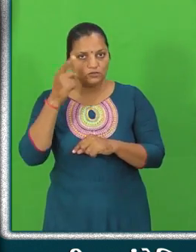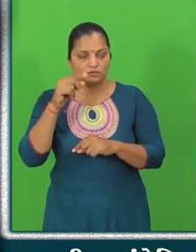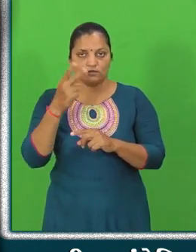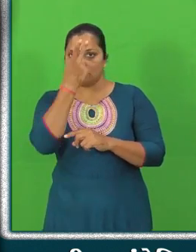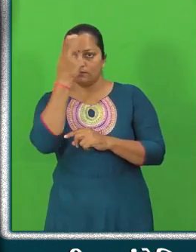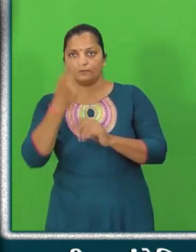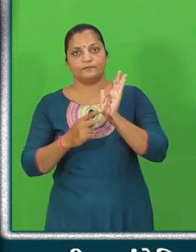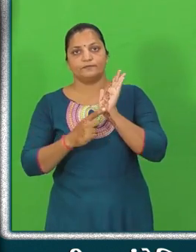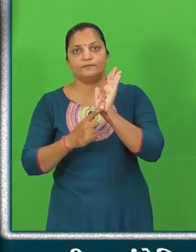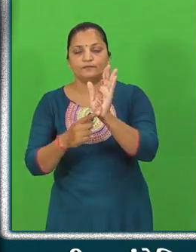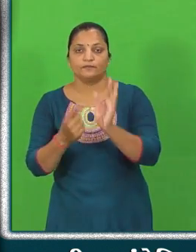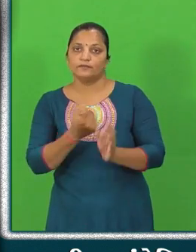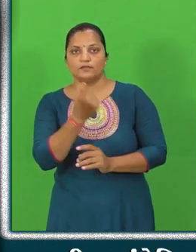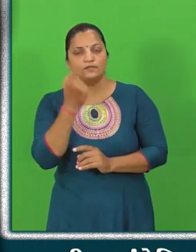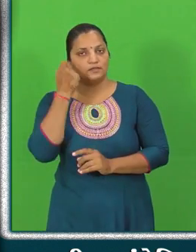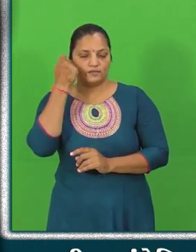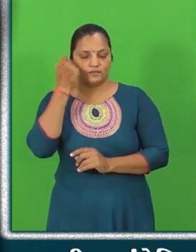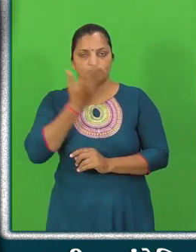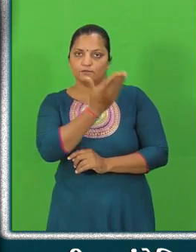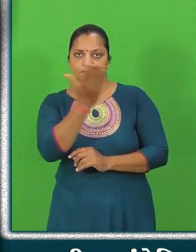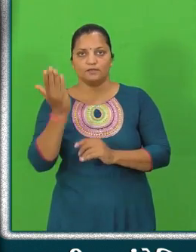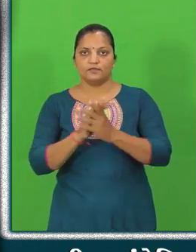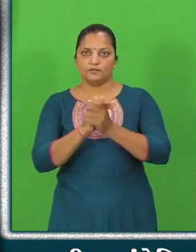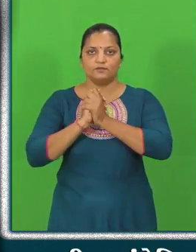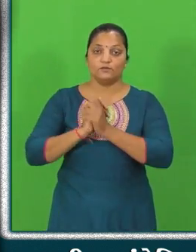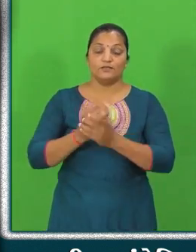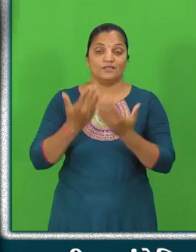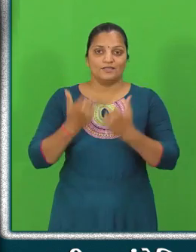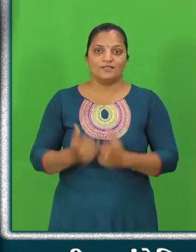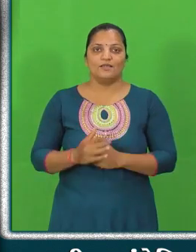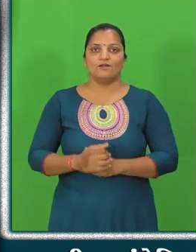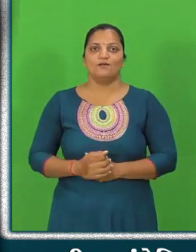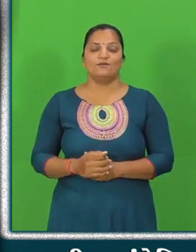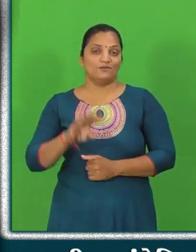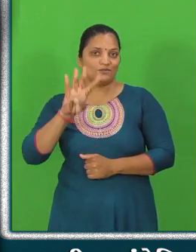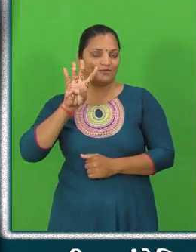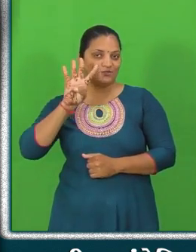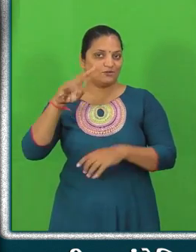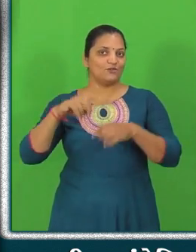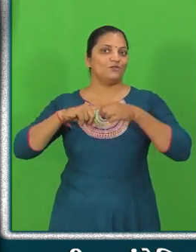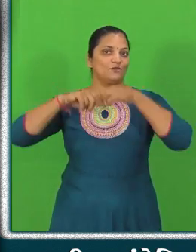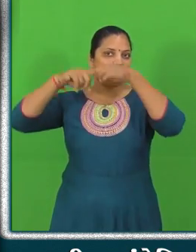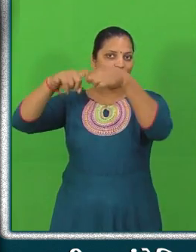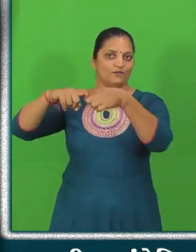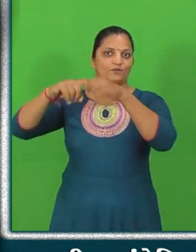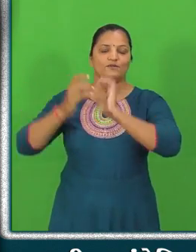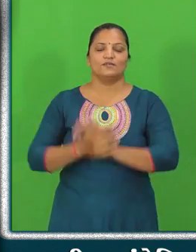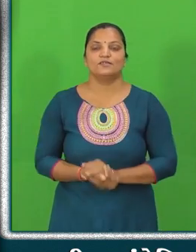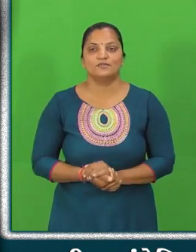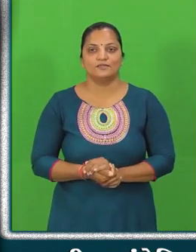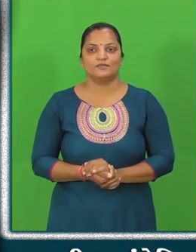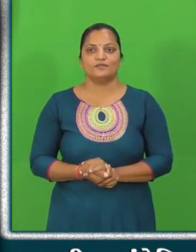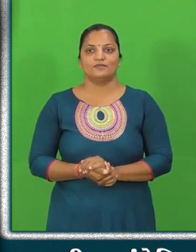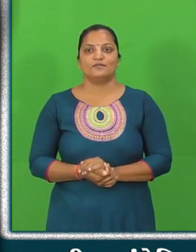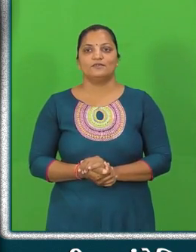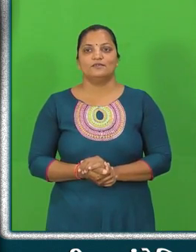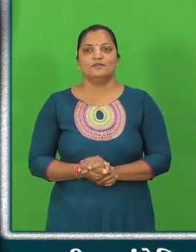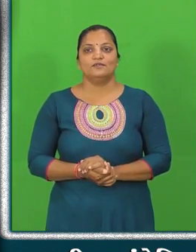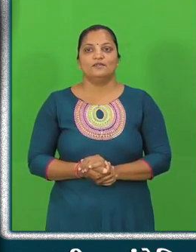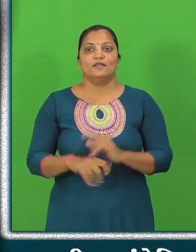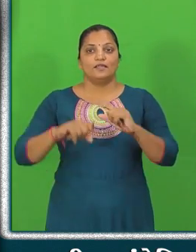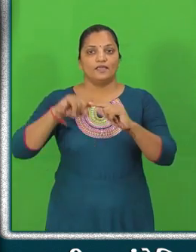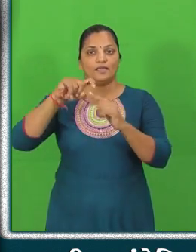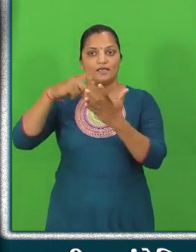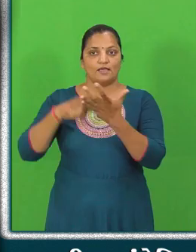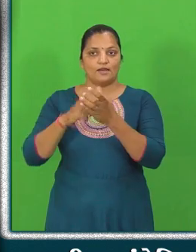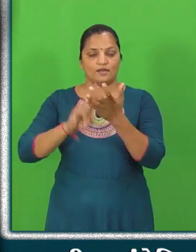અહીંયા. ઓકે, સમજ પડી ગઈ હશે મિત્રોને. તો હવે આપણે ચોથો પ્રશ્ન તમારો જોઈએ. ચોથું કિરણ આપણું, ચોથું કિરણ